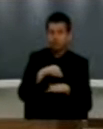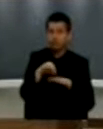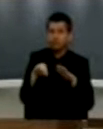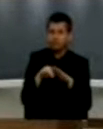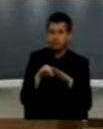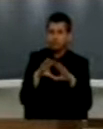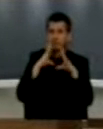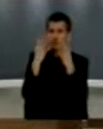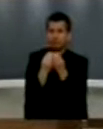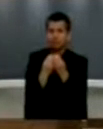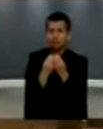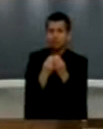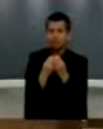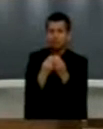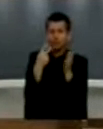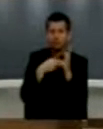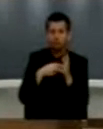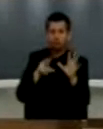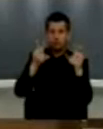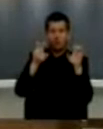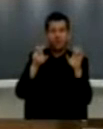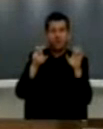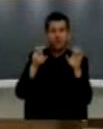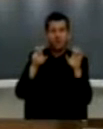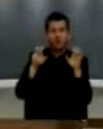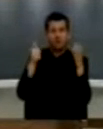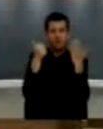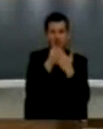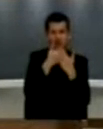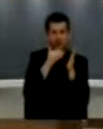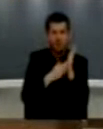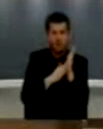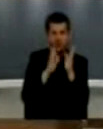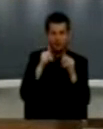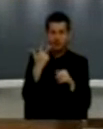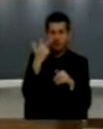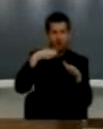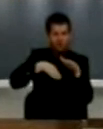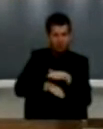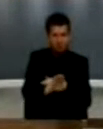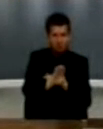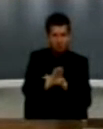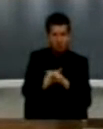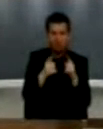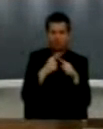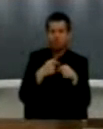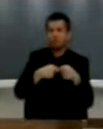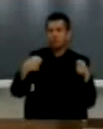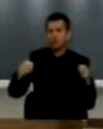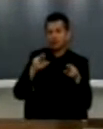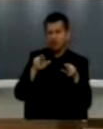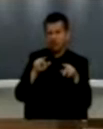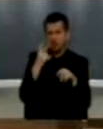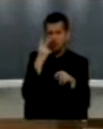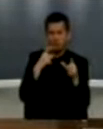në tërë gjatësinë prej 2860 metra, të këti segmenti kemi tre nën kalimet të këmsorve me të njëtat parametra, dy në